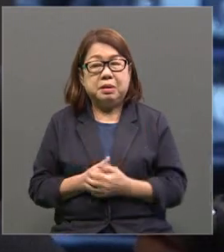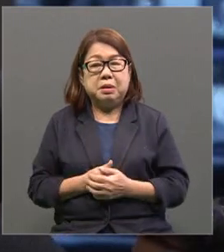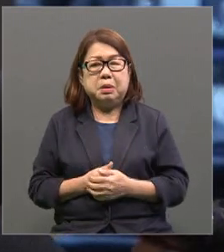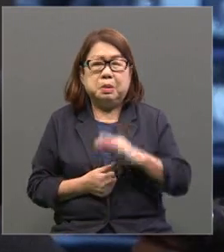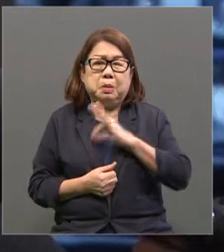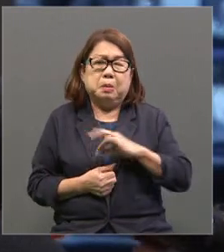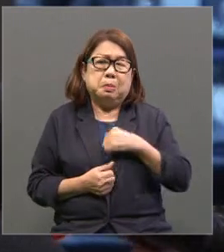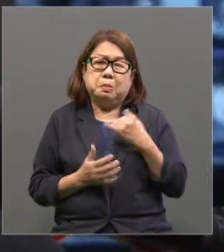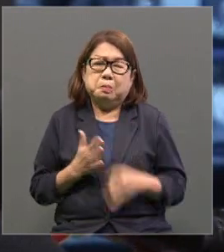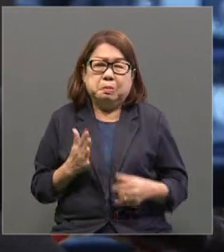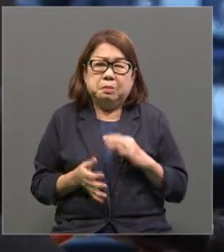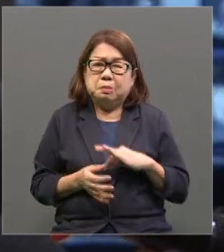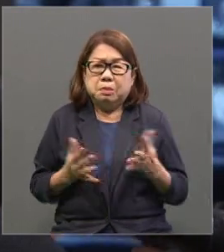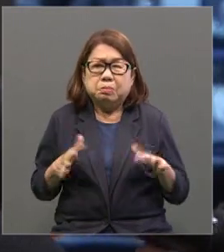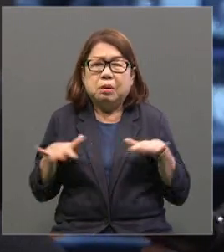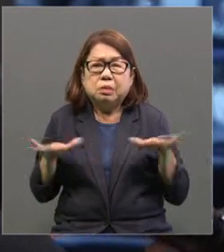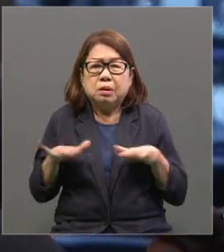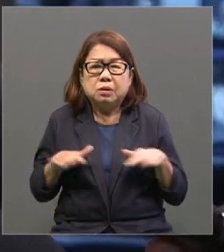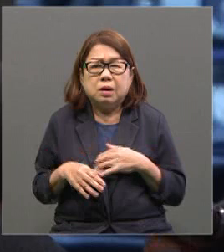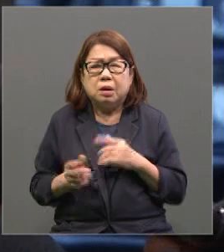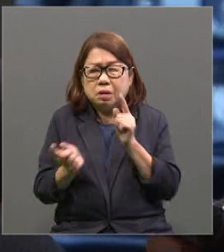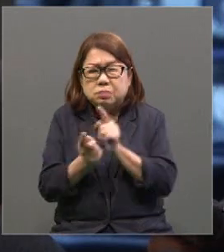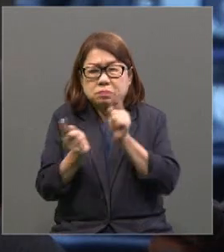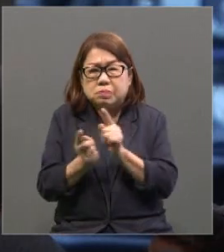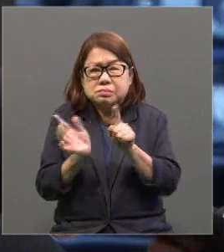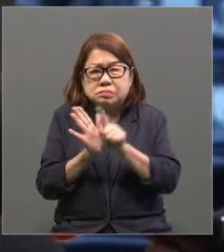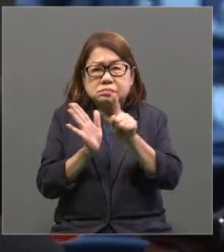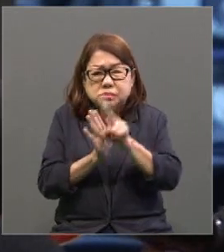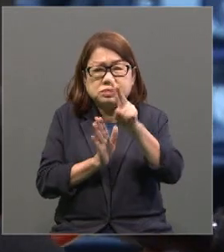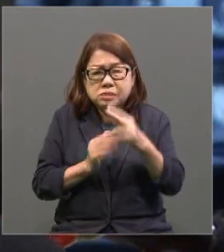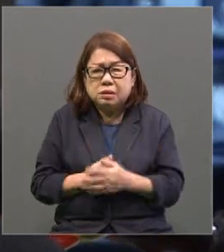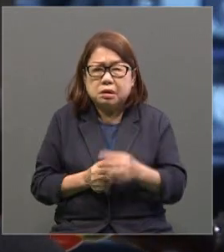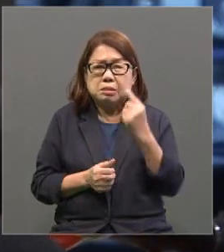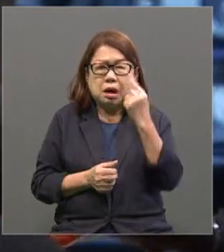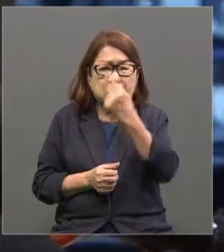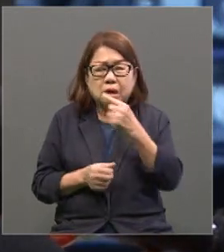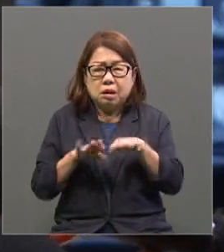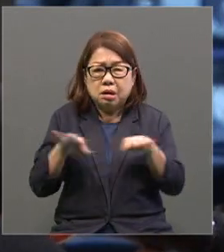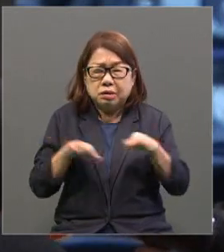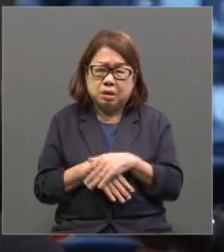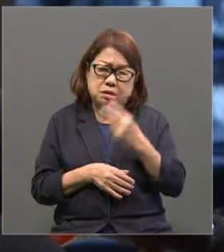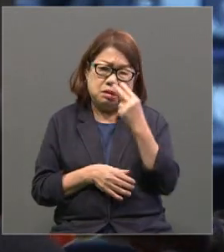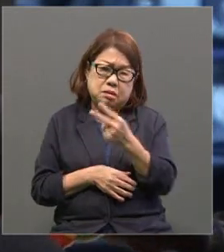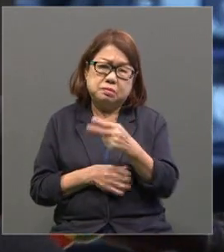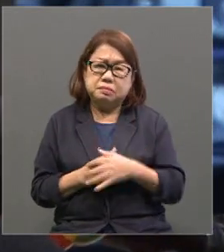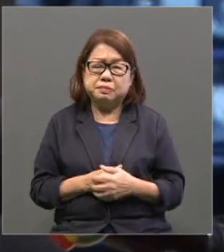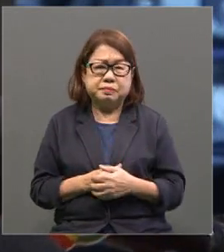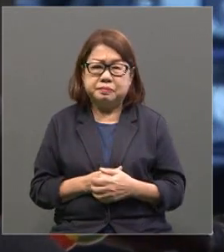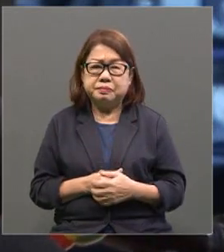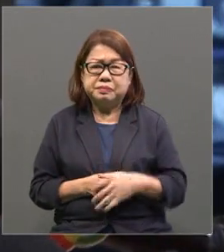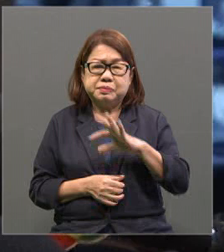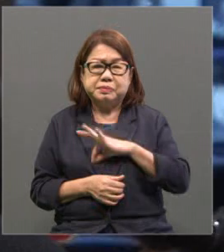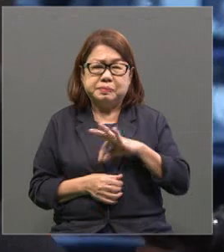ผิดนะครับนะผมไปคุยมา3รอบผมไปคุยมา2รอบแล้วนะครับเราดูก็รู้ว่าตัวเขาเนี่ยยังไม่สำ